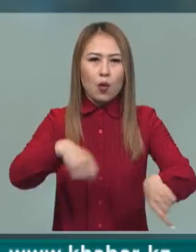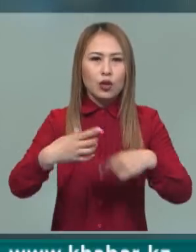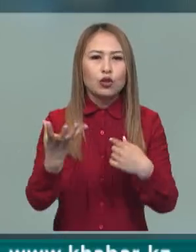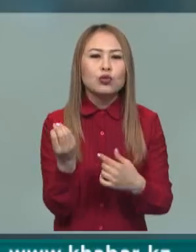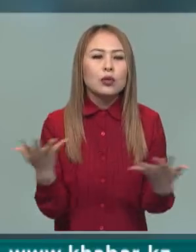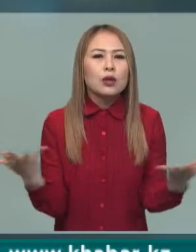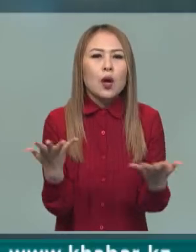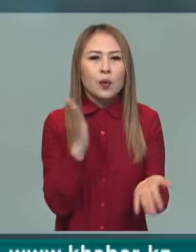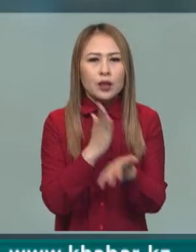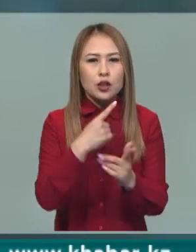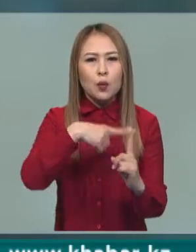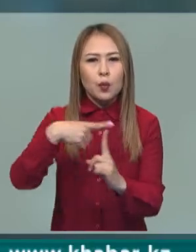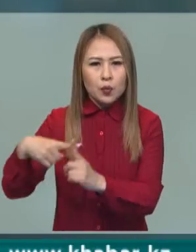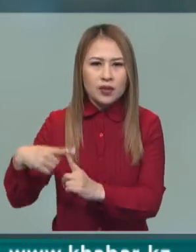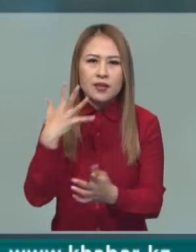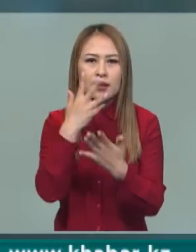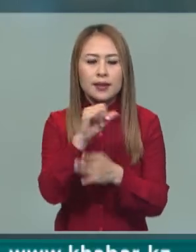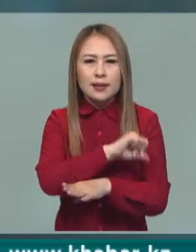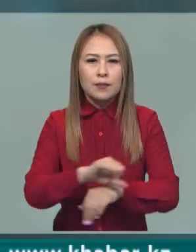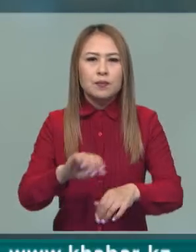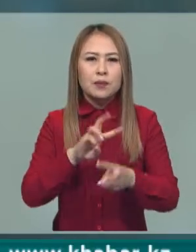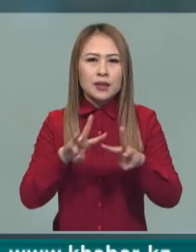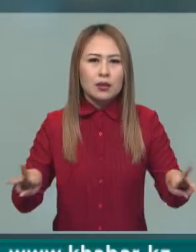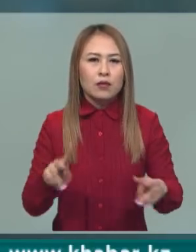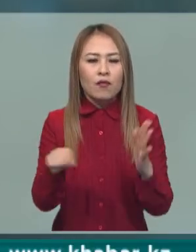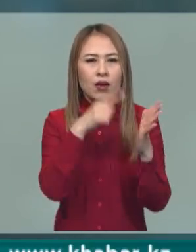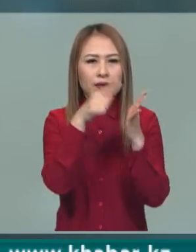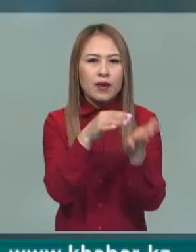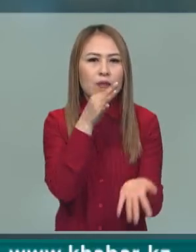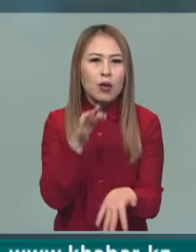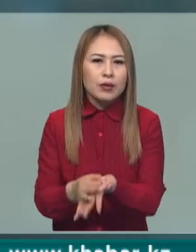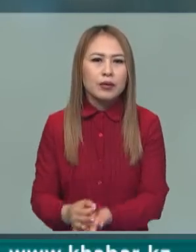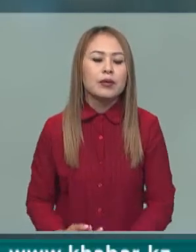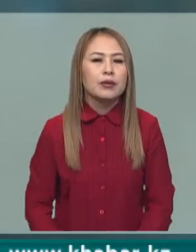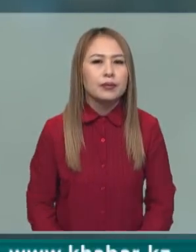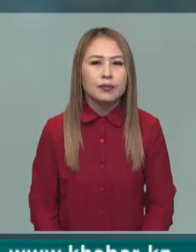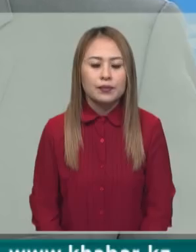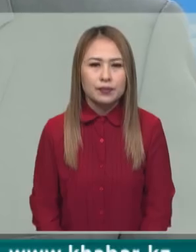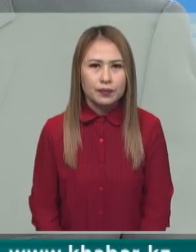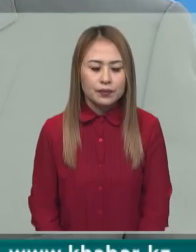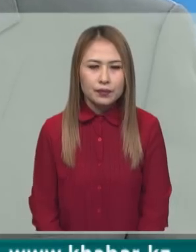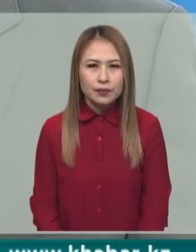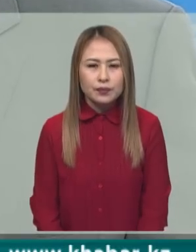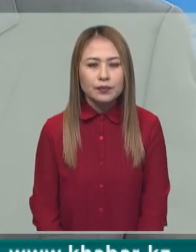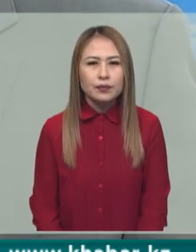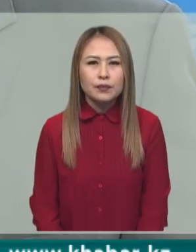тағы қандай артықшылығы бар? Бұл туралы еліміздің сыртқы істер министрлігі өкілінен сұрап білдік.